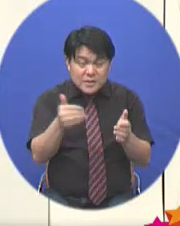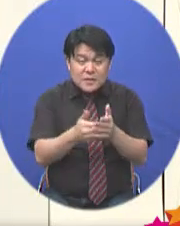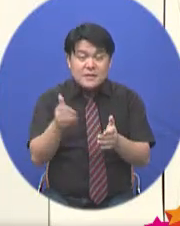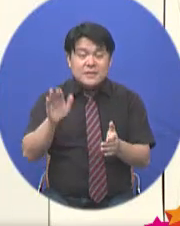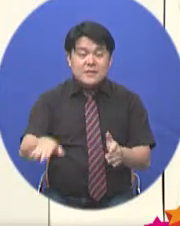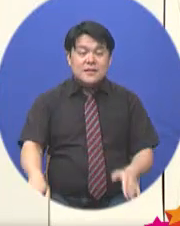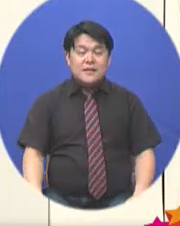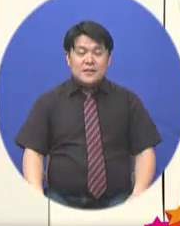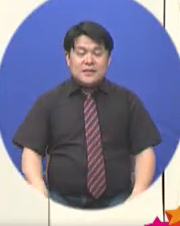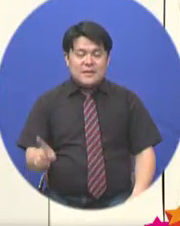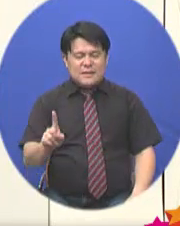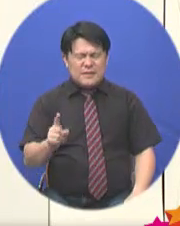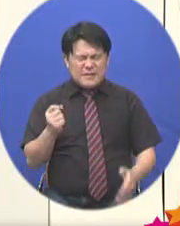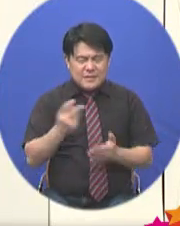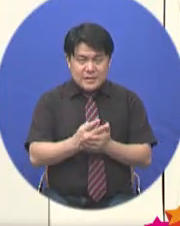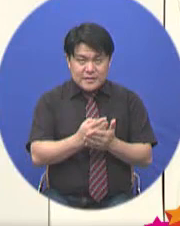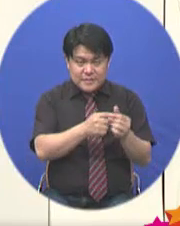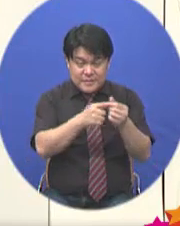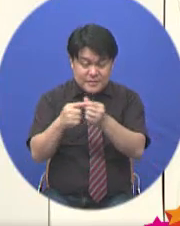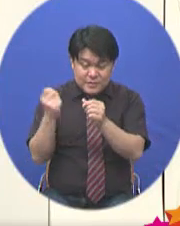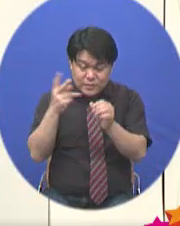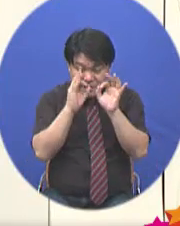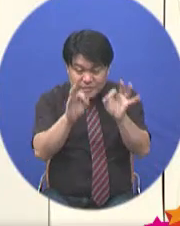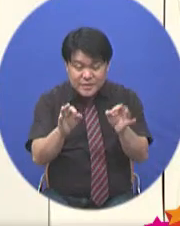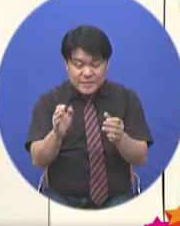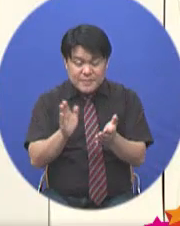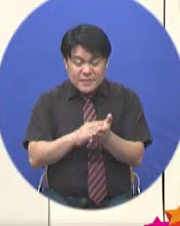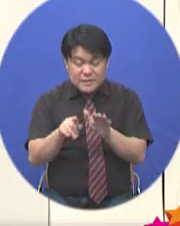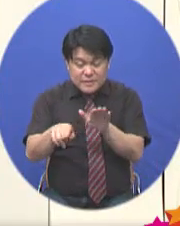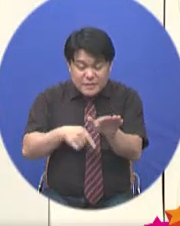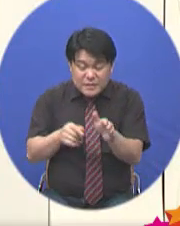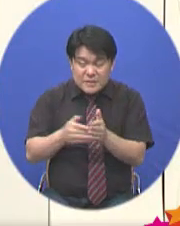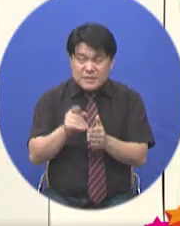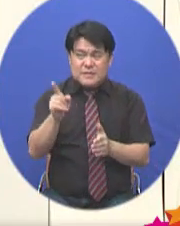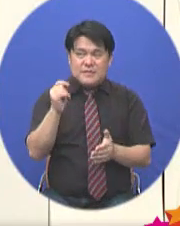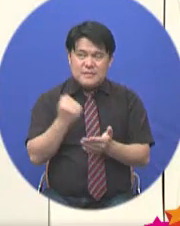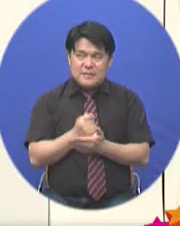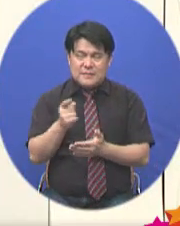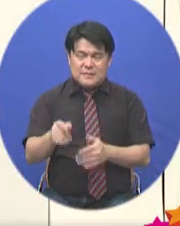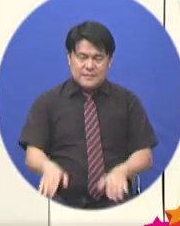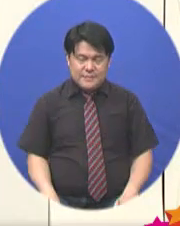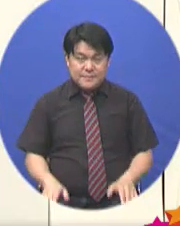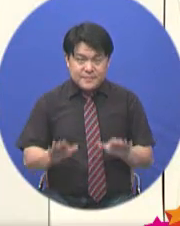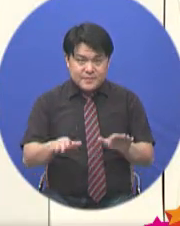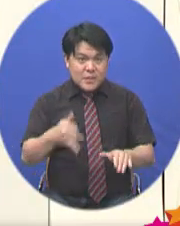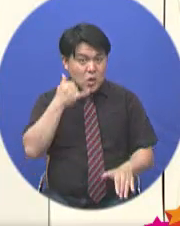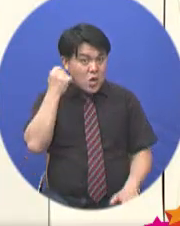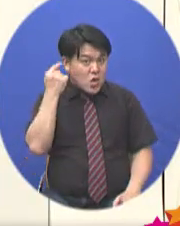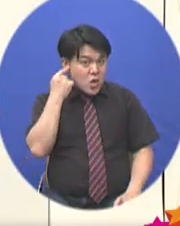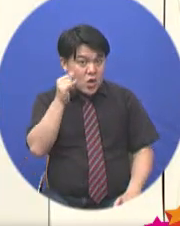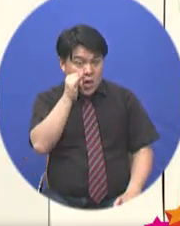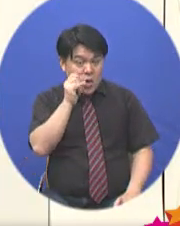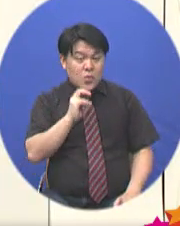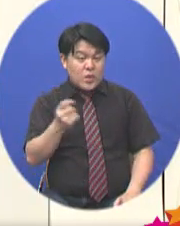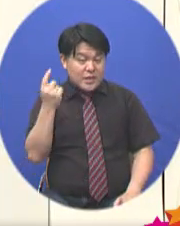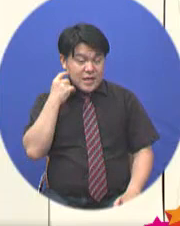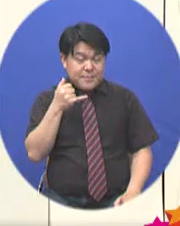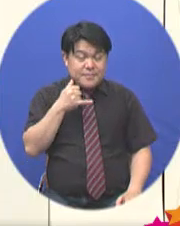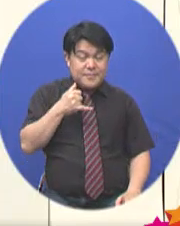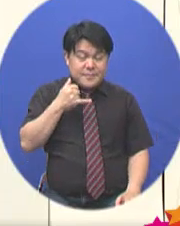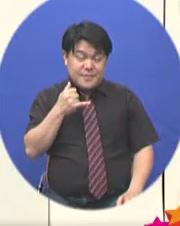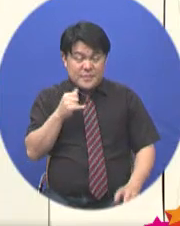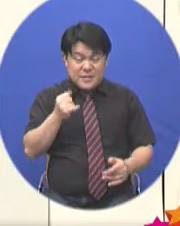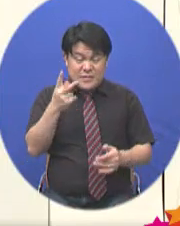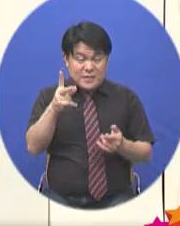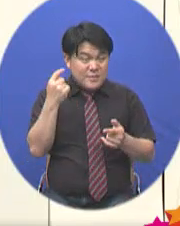그냥 자막을 다시 보는 바람에 박자가 틀렸단 말이죠. 네. 이 수학에 나오는 음악만 아예 그냥